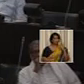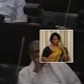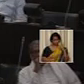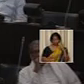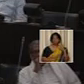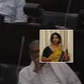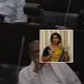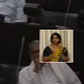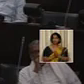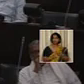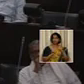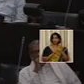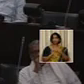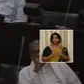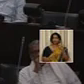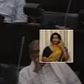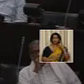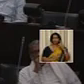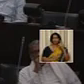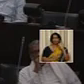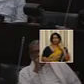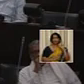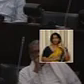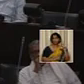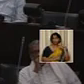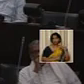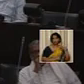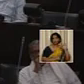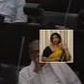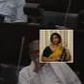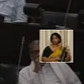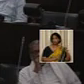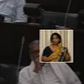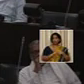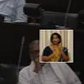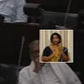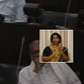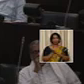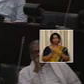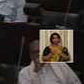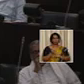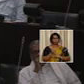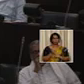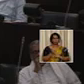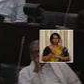ඒකත් ඇතුළුව ඩොලර් මිලියන 2347.2ක් ඒ කියන්නේ ලංකාවේ මුදලින් කියනවනම් රුපියල් වලින් කියනවනම්